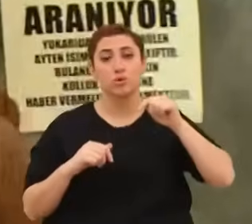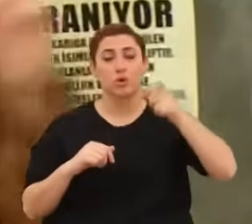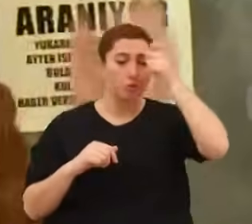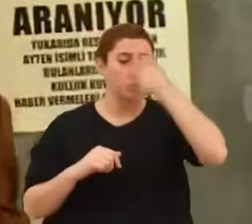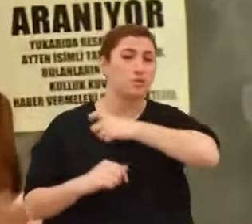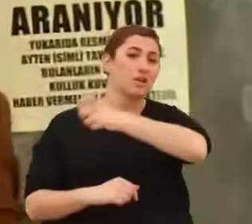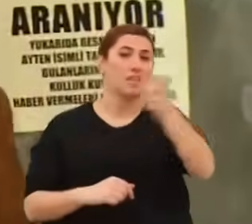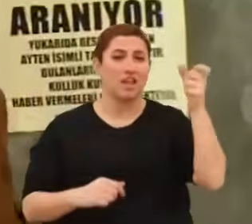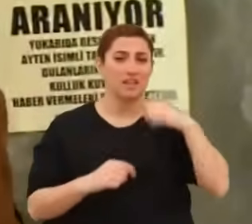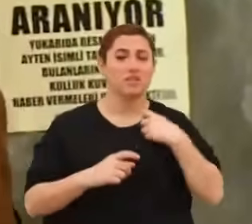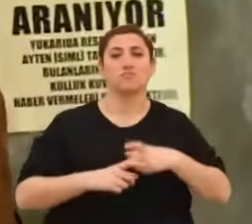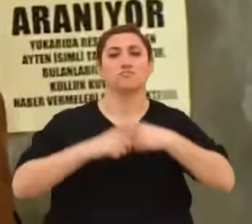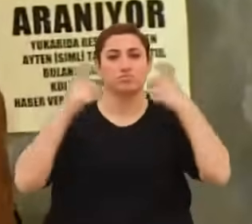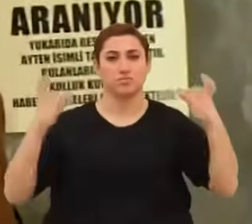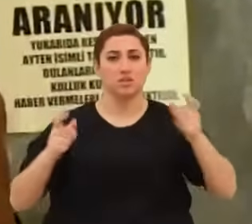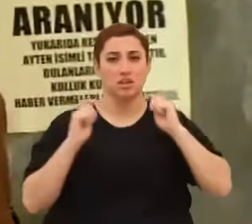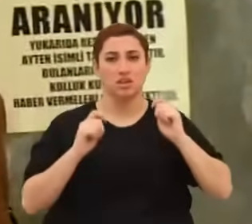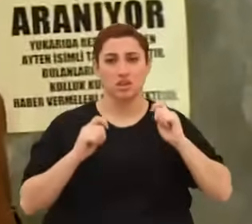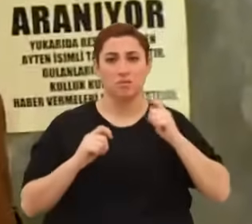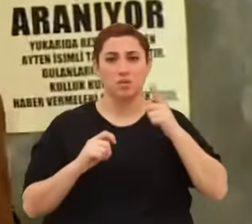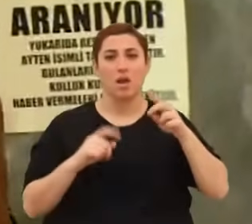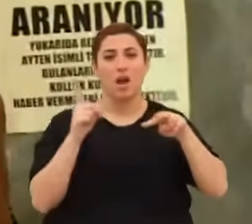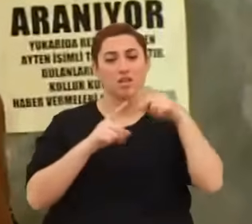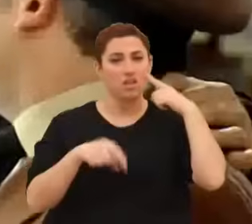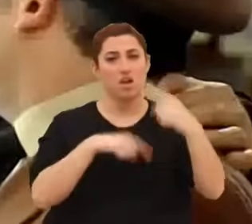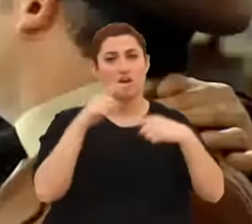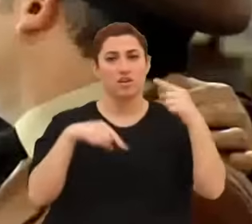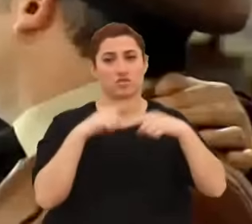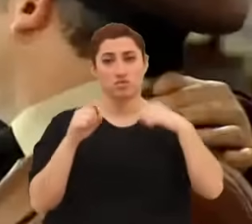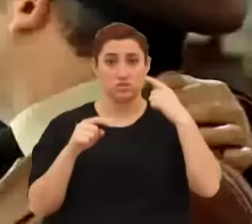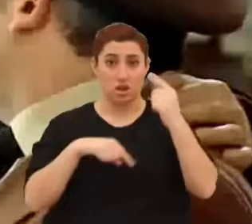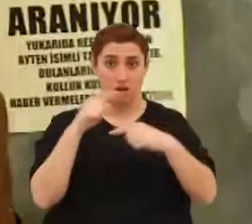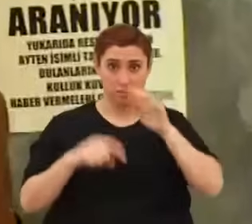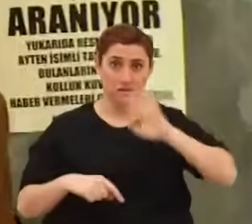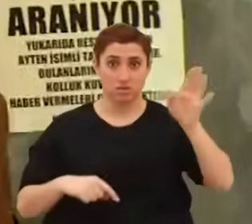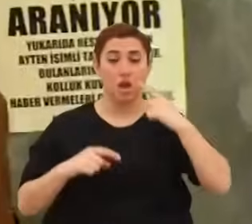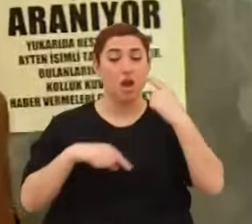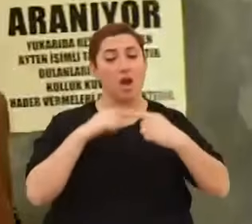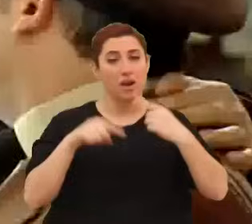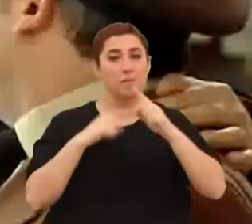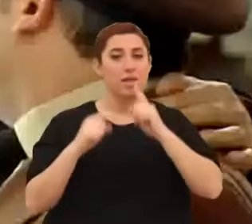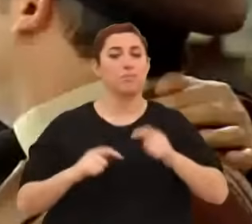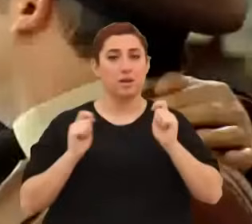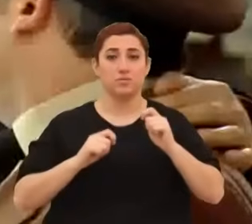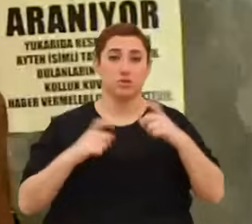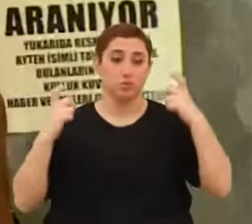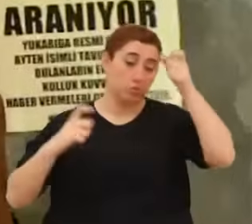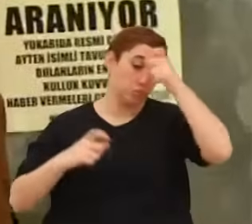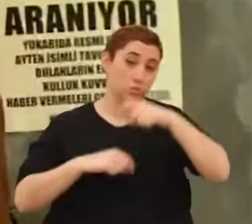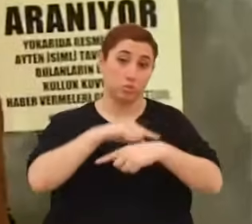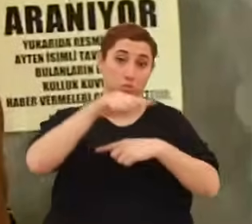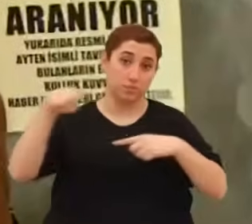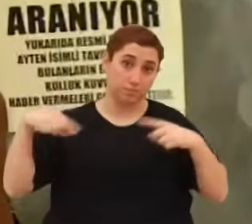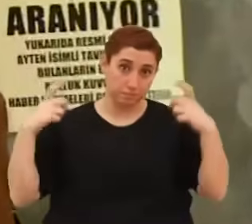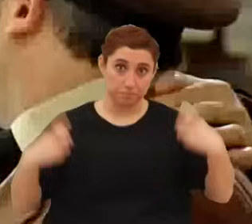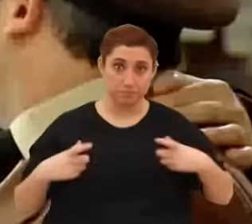da şey edeceğiz, genişletip şeyi arayacağız, Ayten'i arayacağız. Arama emri çıkaracaksınız. Arama emri çıkaracağız. Yurt çapında? Yurt